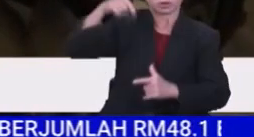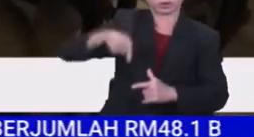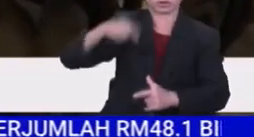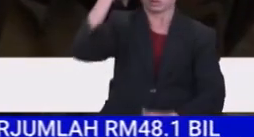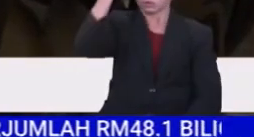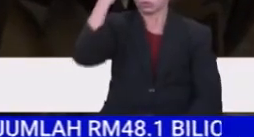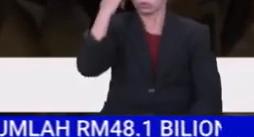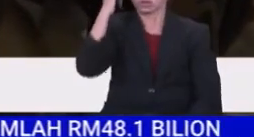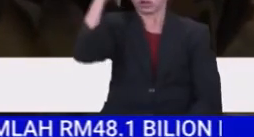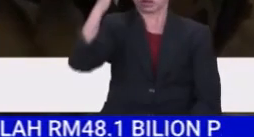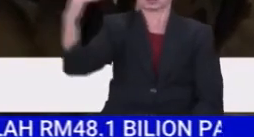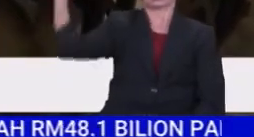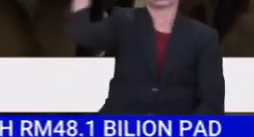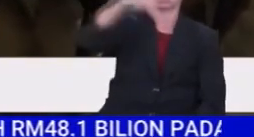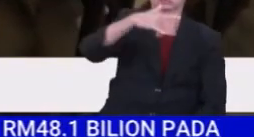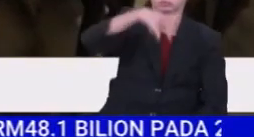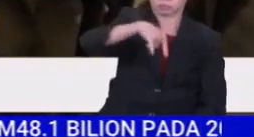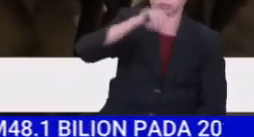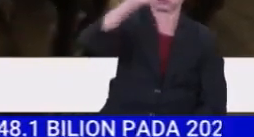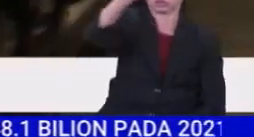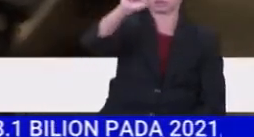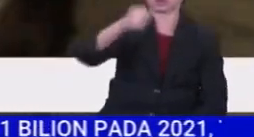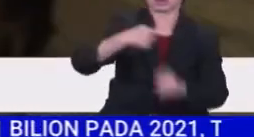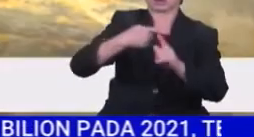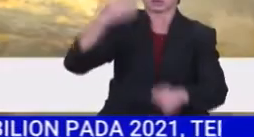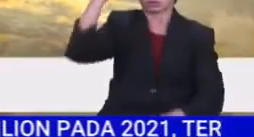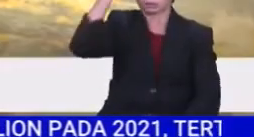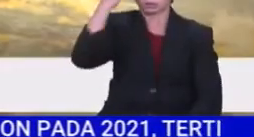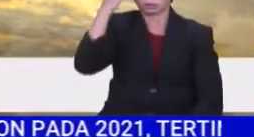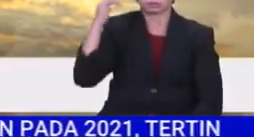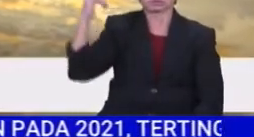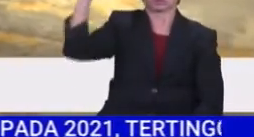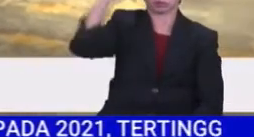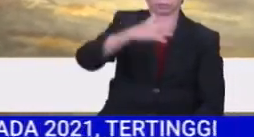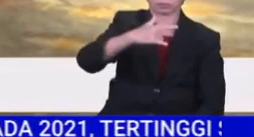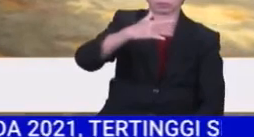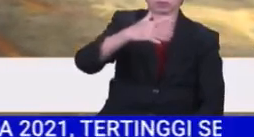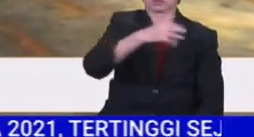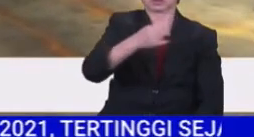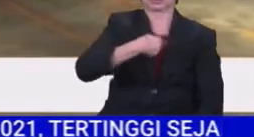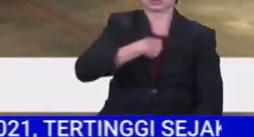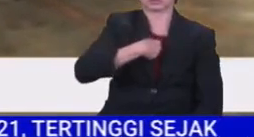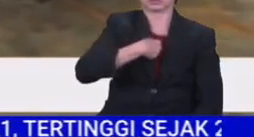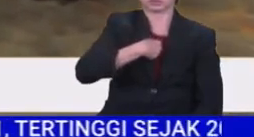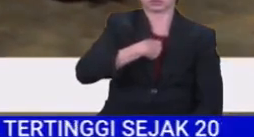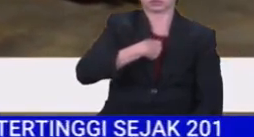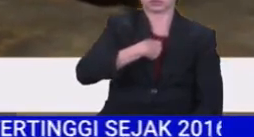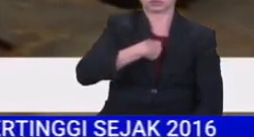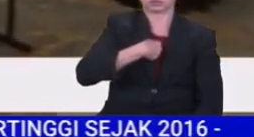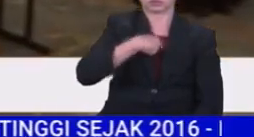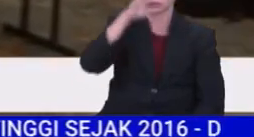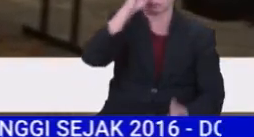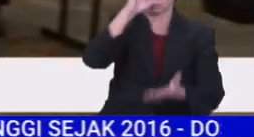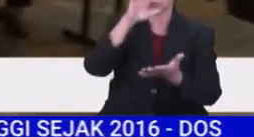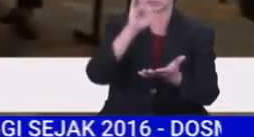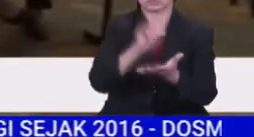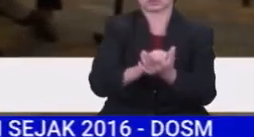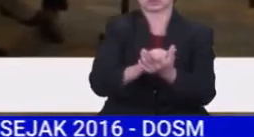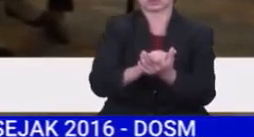Korea akan datang juga penerbangan daripada Korea Zine dan saya pun yakin dengan